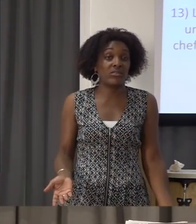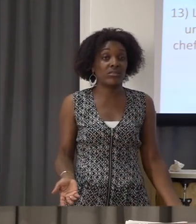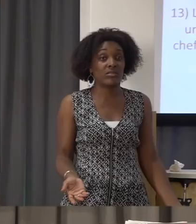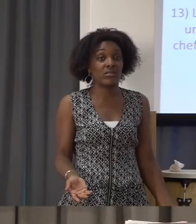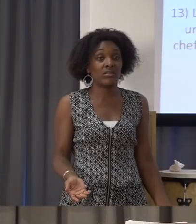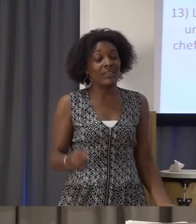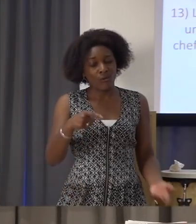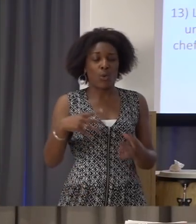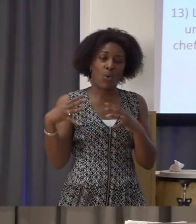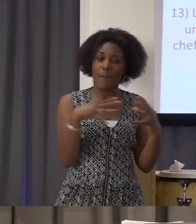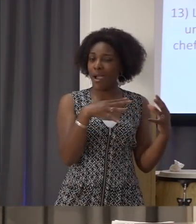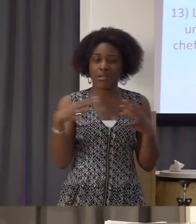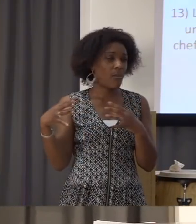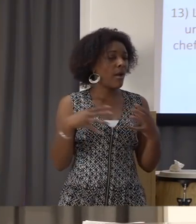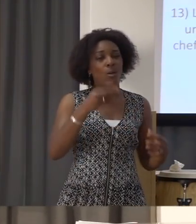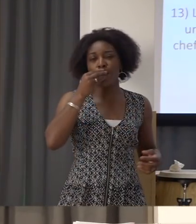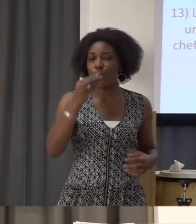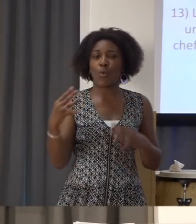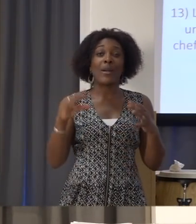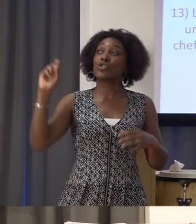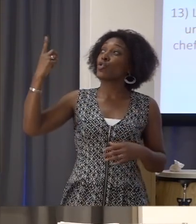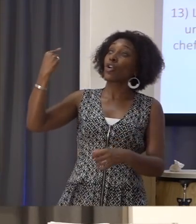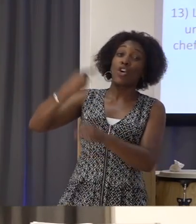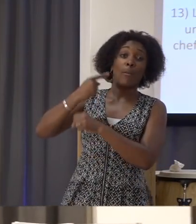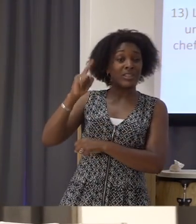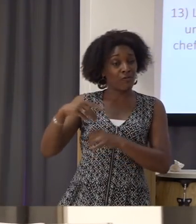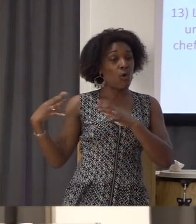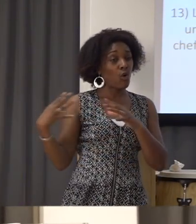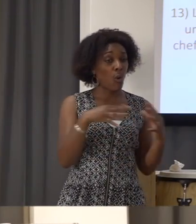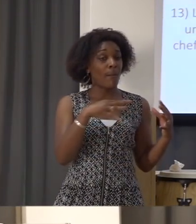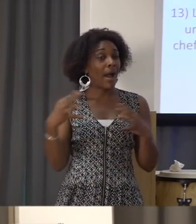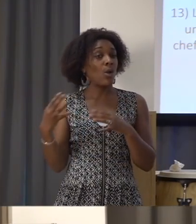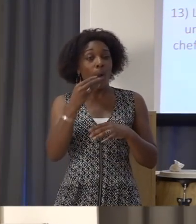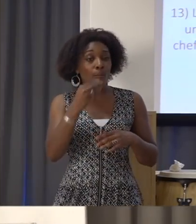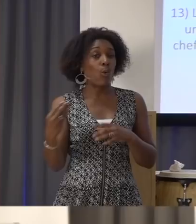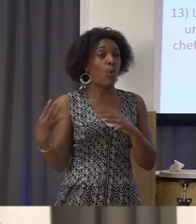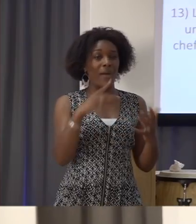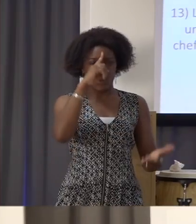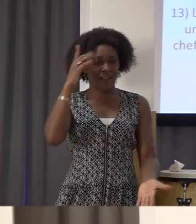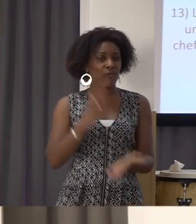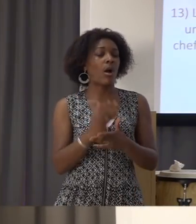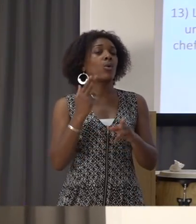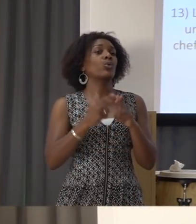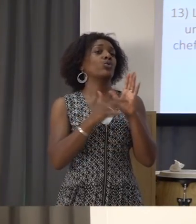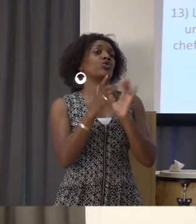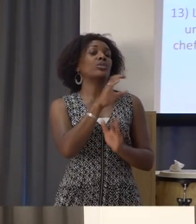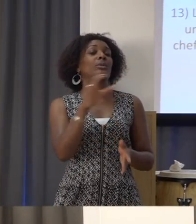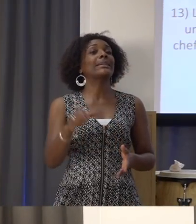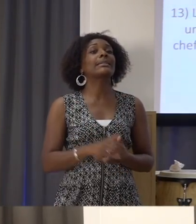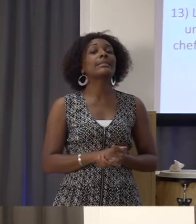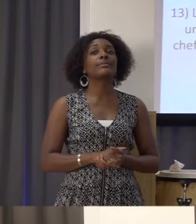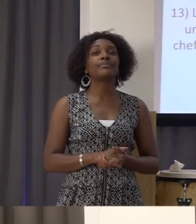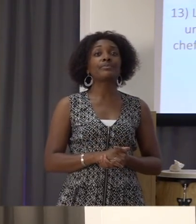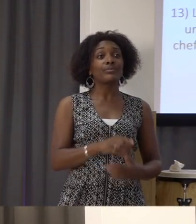Combattons le bon combat. C'est Dieu qui nous le demande, au nom de Jésus-Christ. Alléluia. Vous